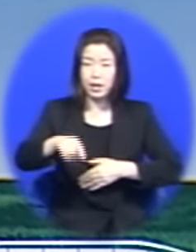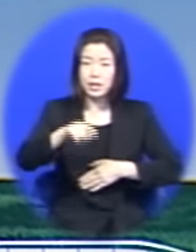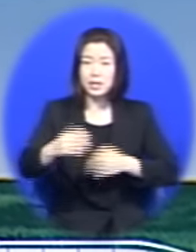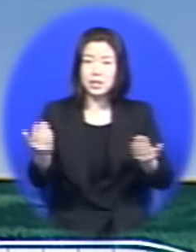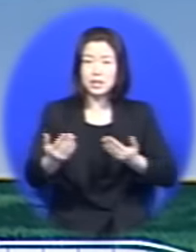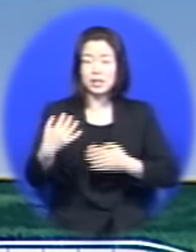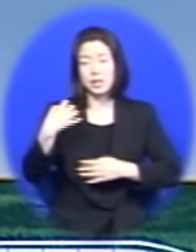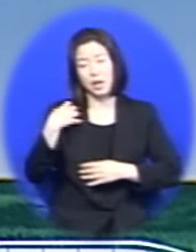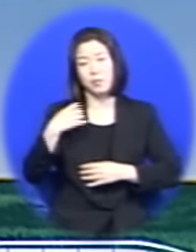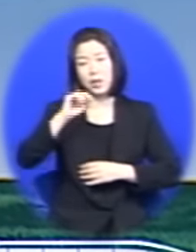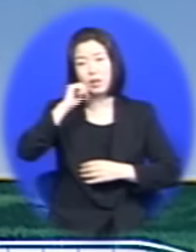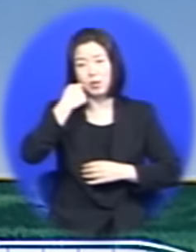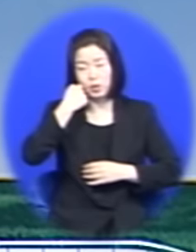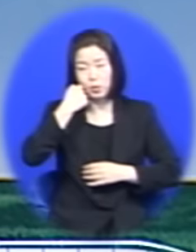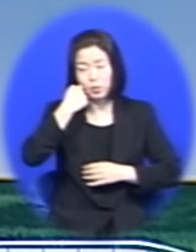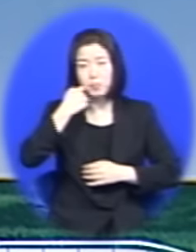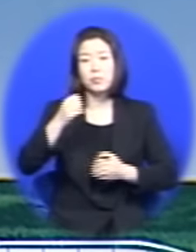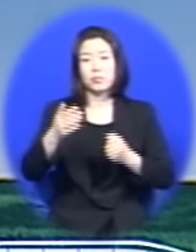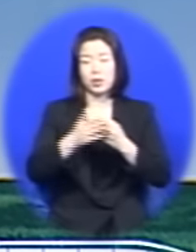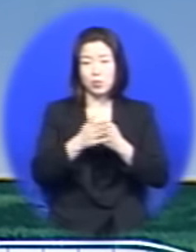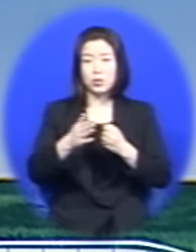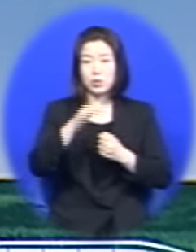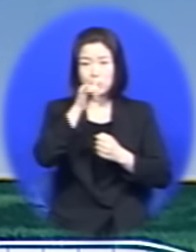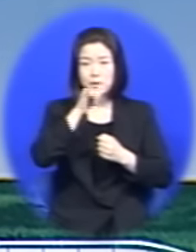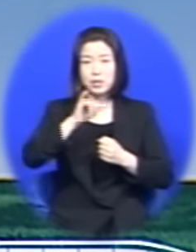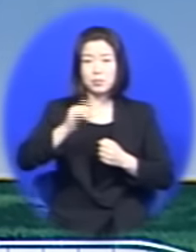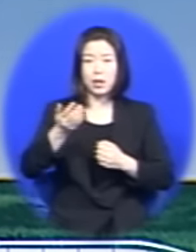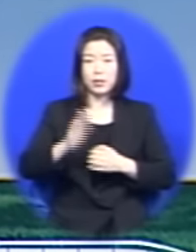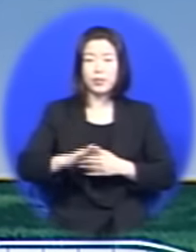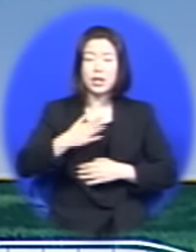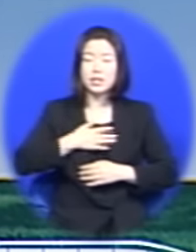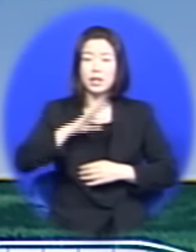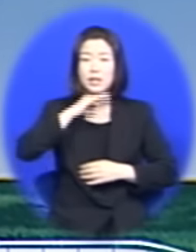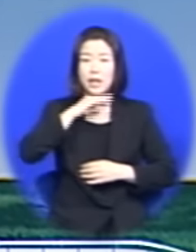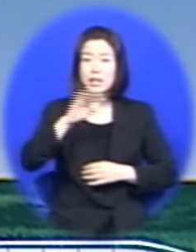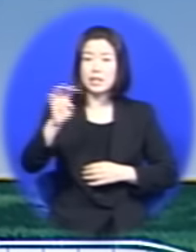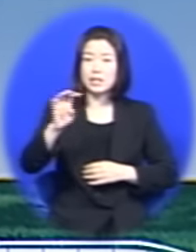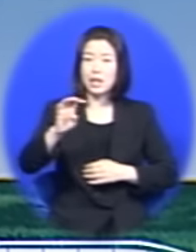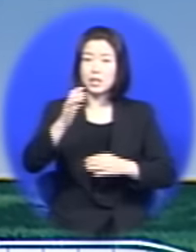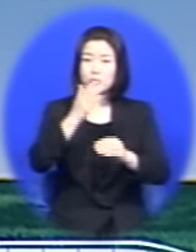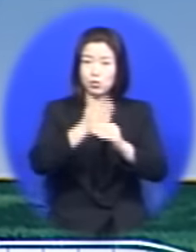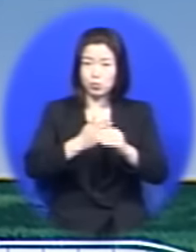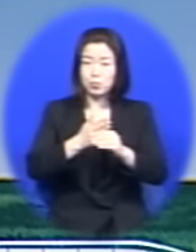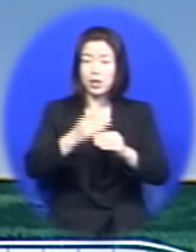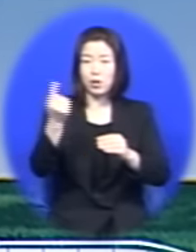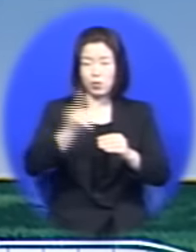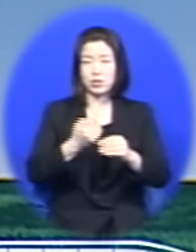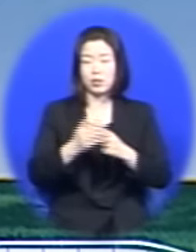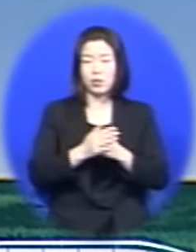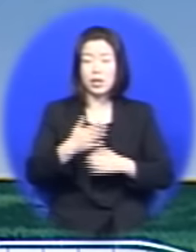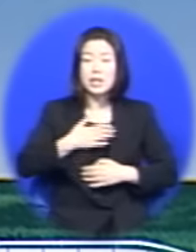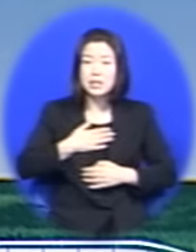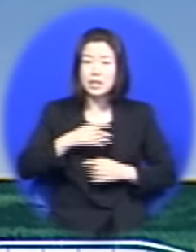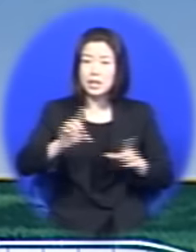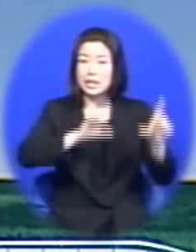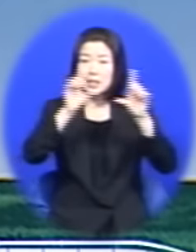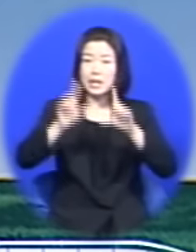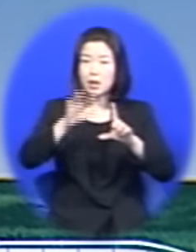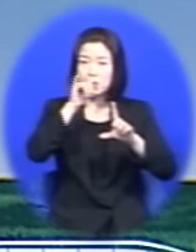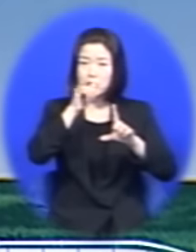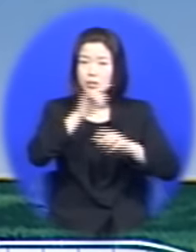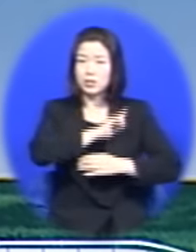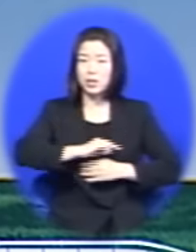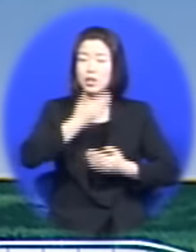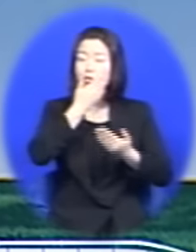일을 감당하기 어려워서도 그랬지만 제가 40대 중반에 왔습니다. 제 삶에 있어서 가장